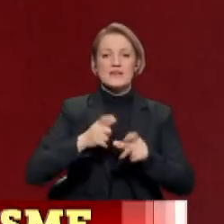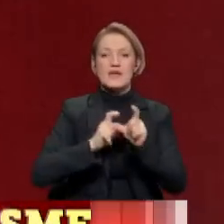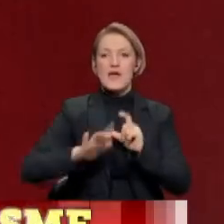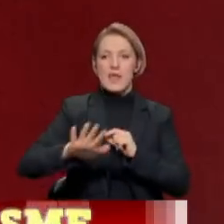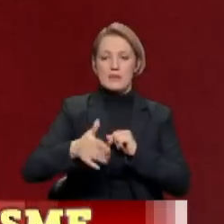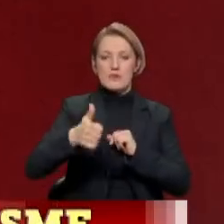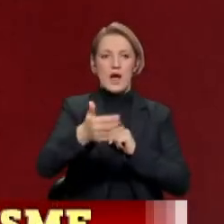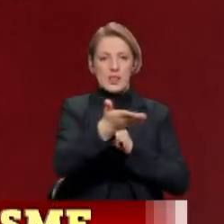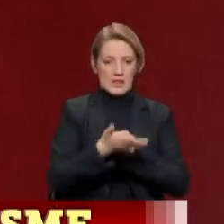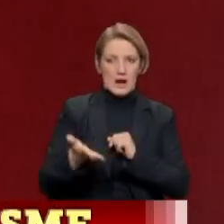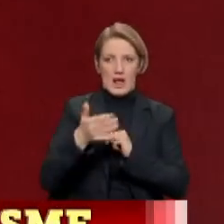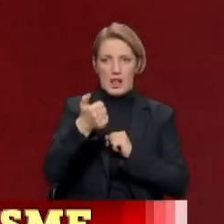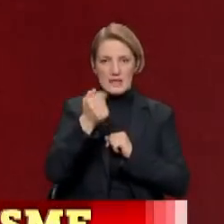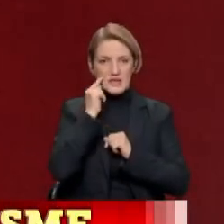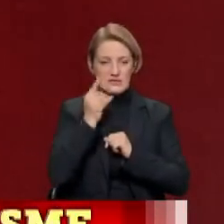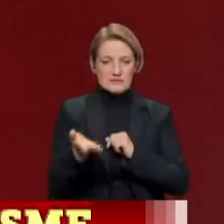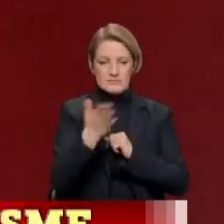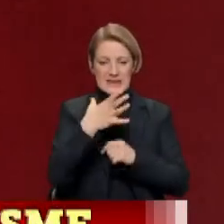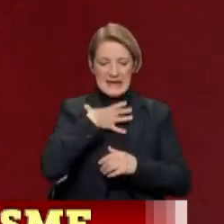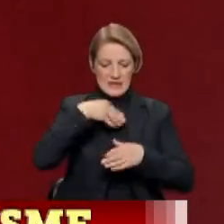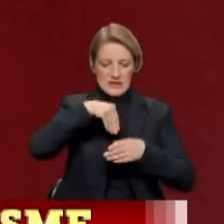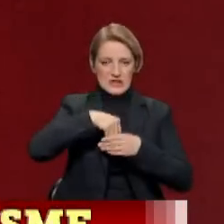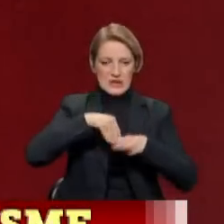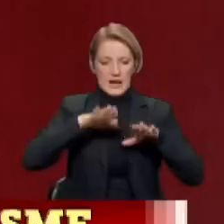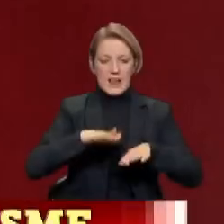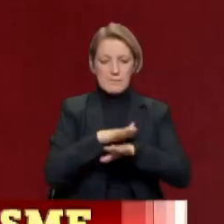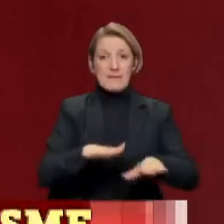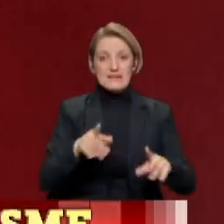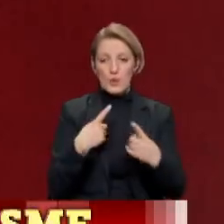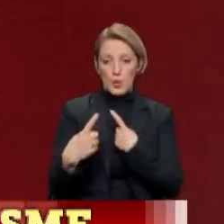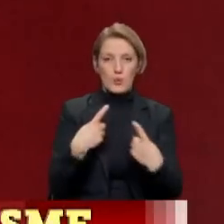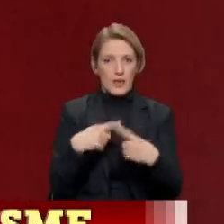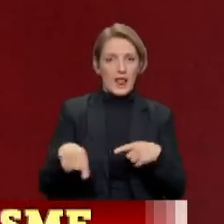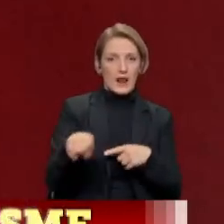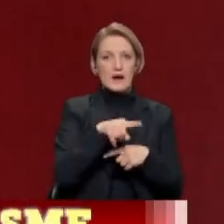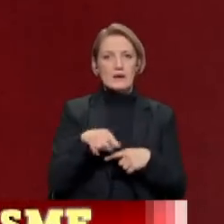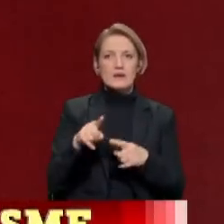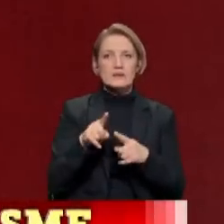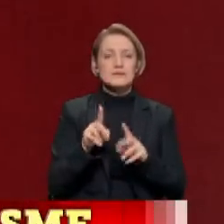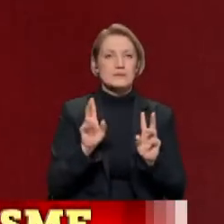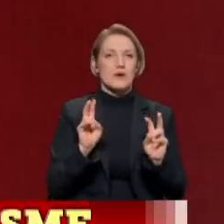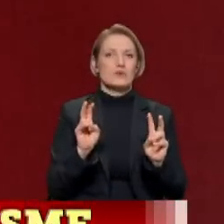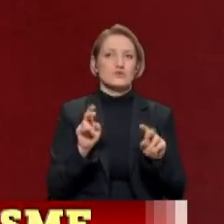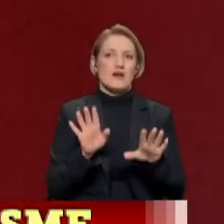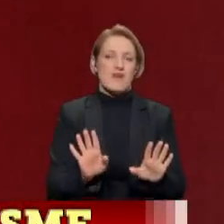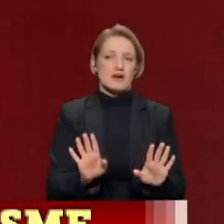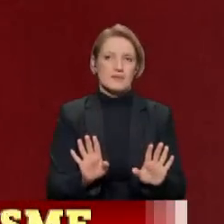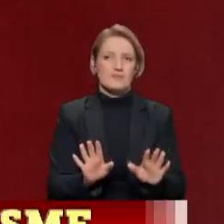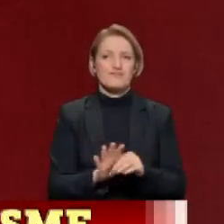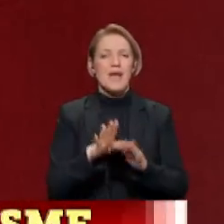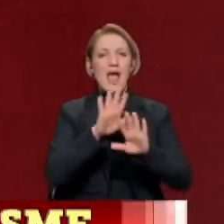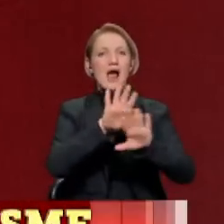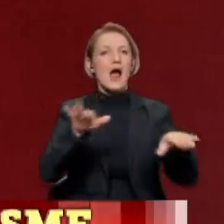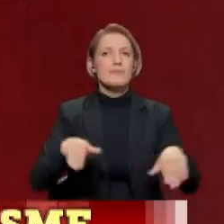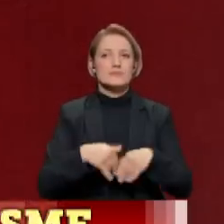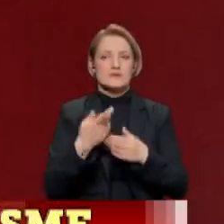başkanların tamamen kendilerinde kalan o masada konuşulanlardan hususlar vardır. Var. Yani